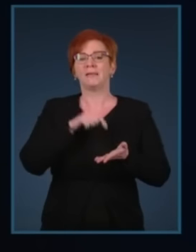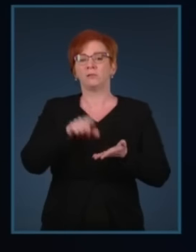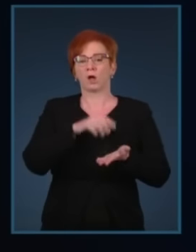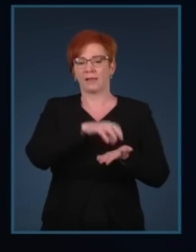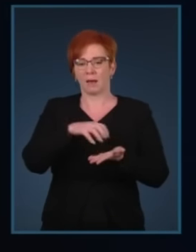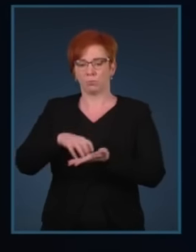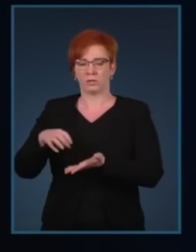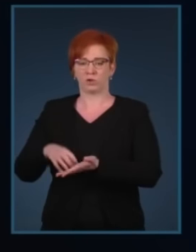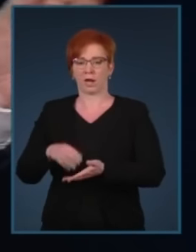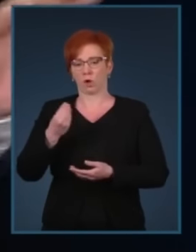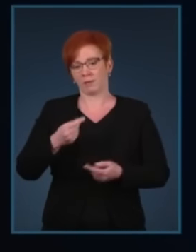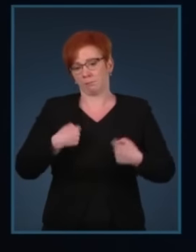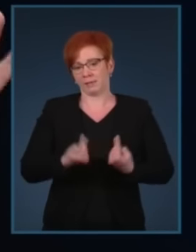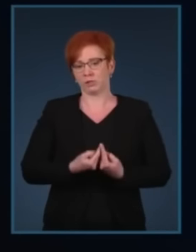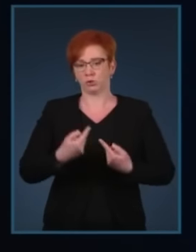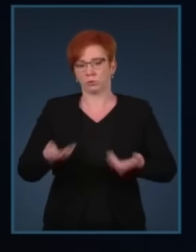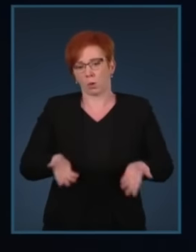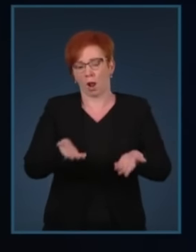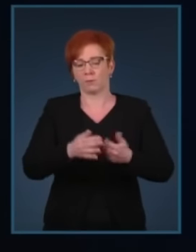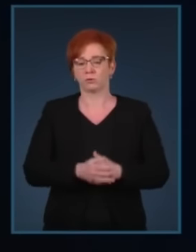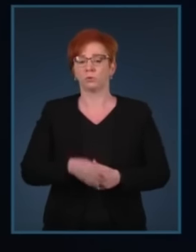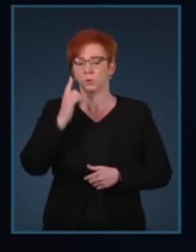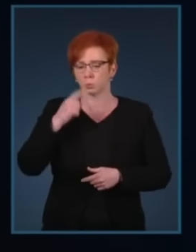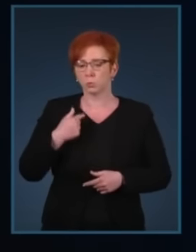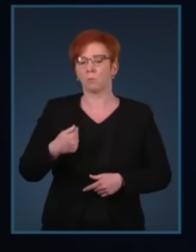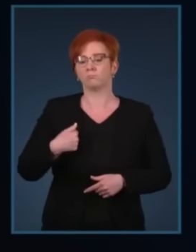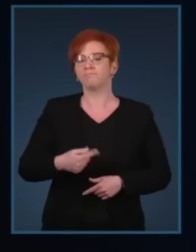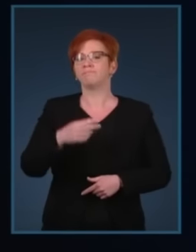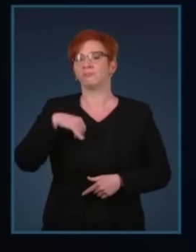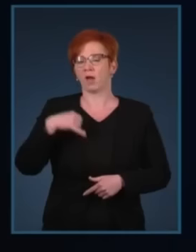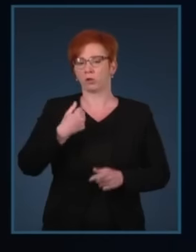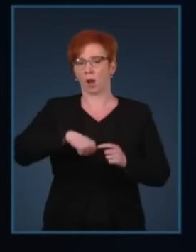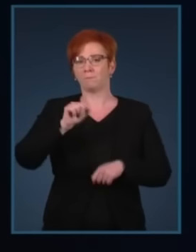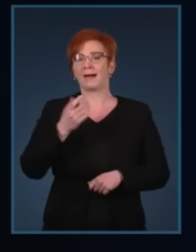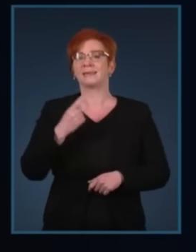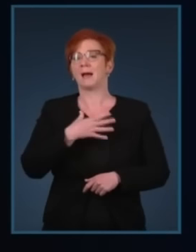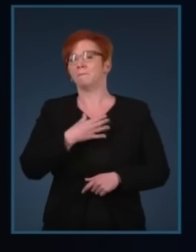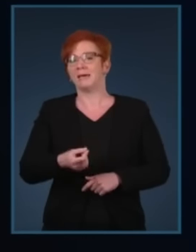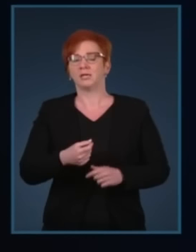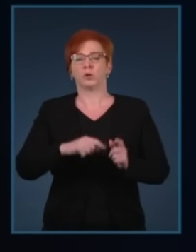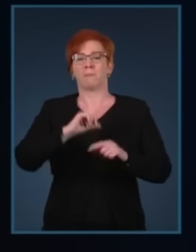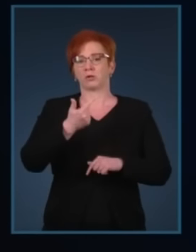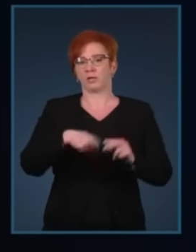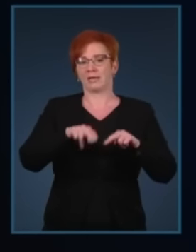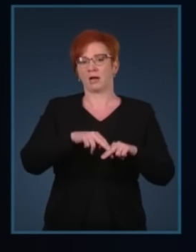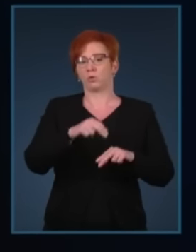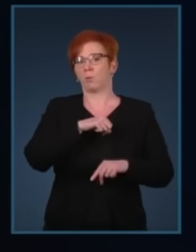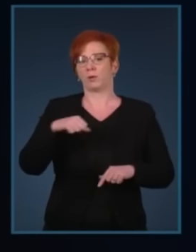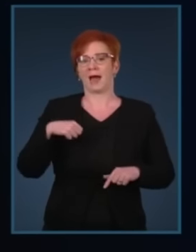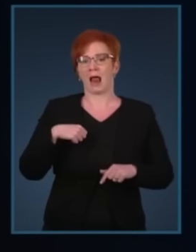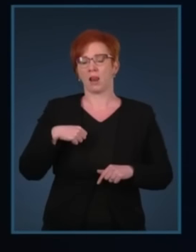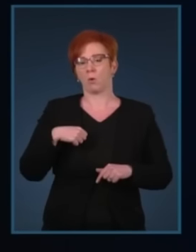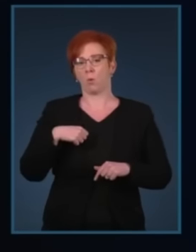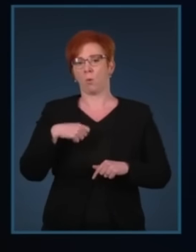mozgalom is szorgalmaz. Tudom, fiatal párt vagyunk, de mégis a második legtöbb önálló polgármester jelöltet a megoldás mozgalom